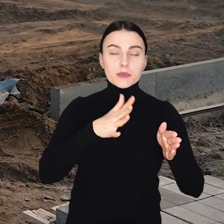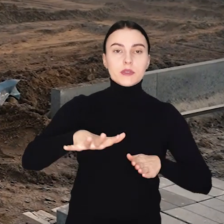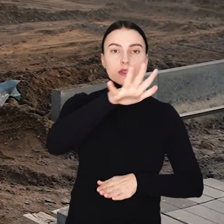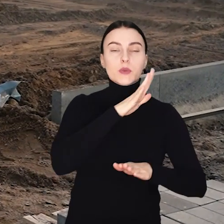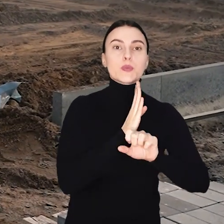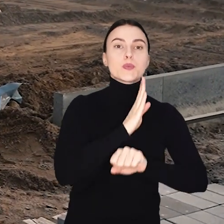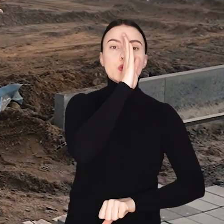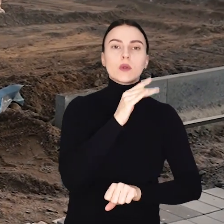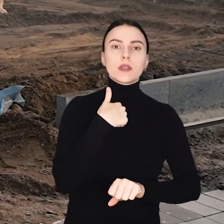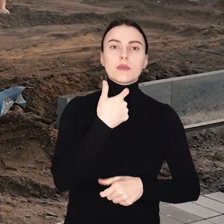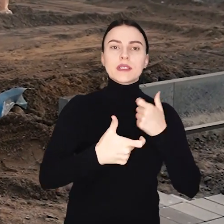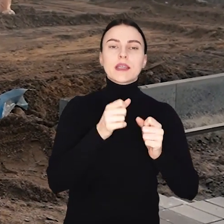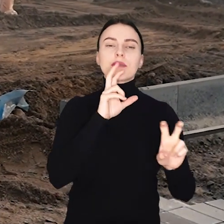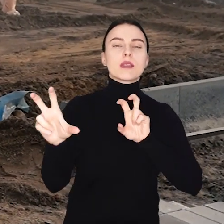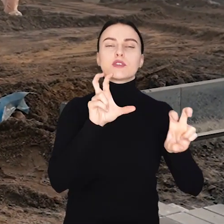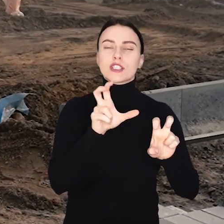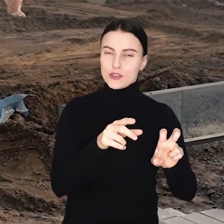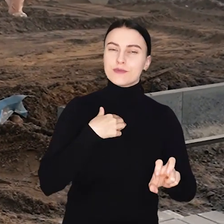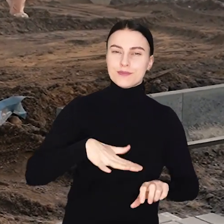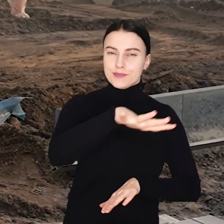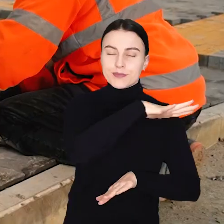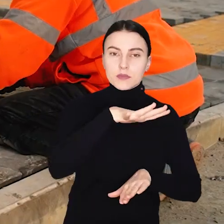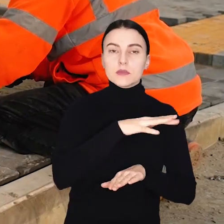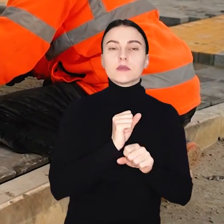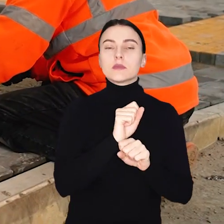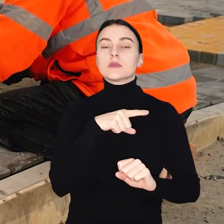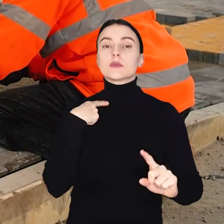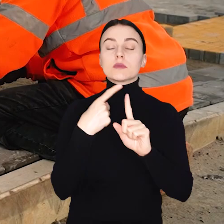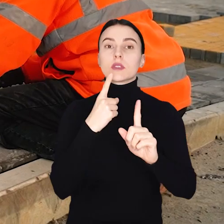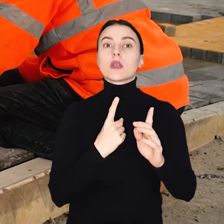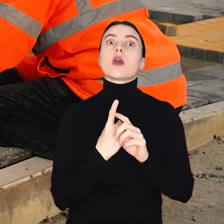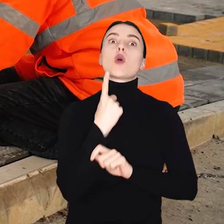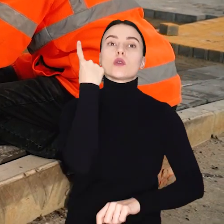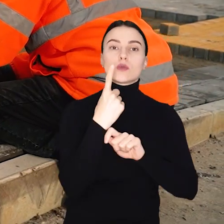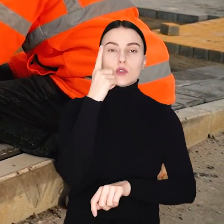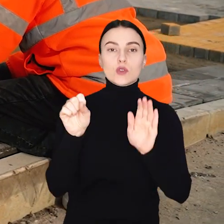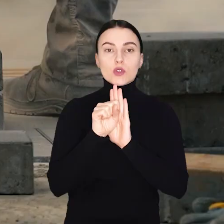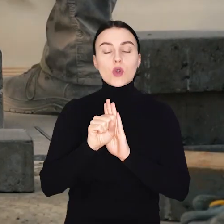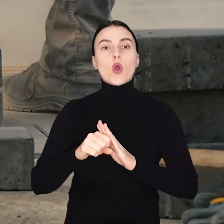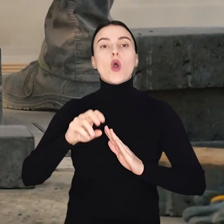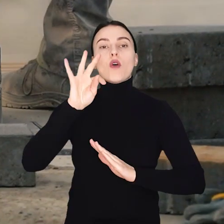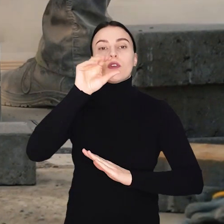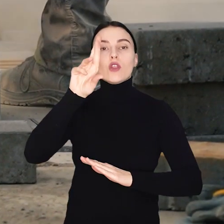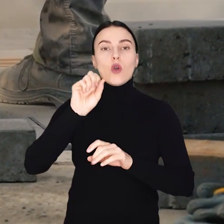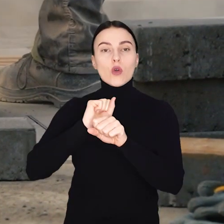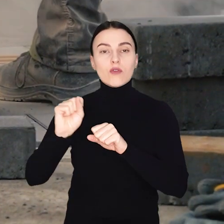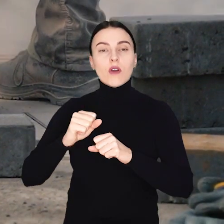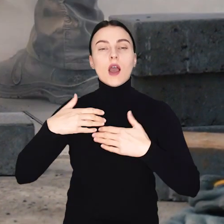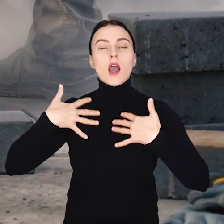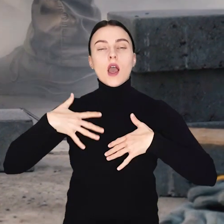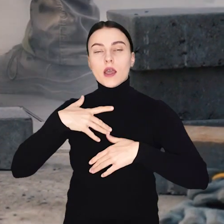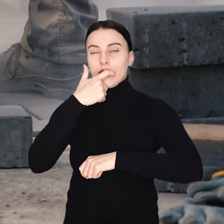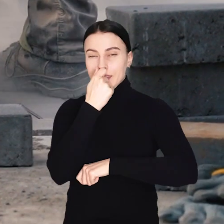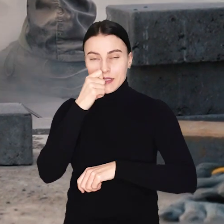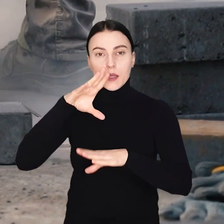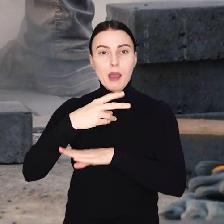północnej, tej, po której dotychczas poprowadzony był ruch. Docelowo na ulicy Kosmonautów od ulicy Fieldorfa do kąpieliska Glinianki będą dwa